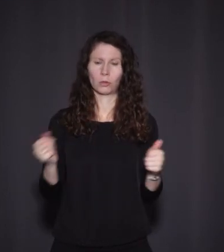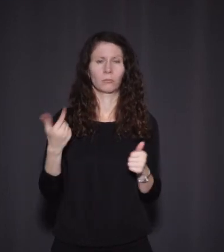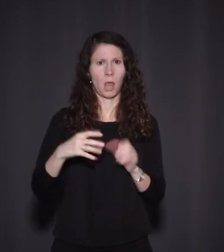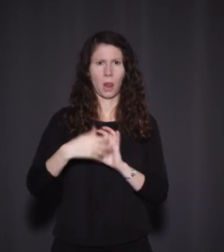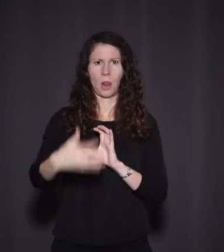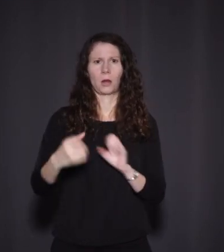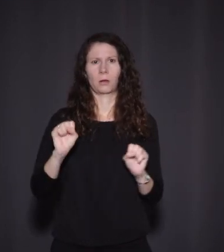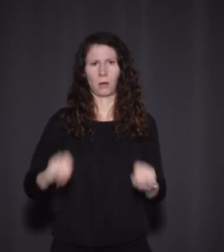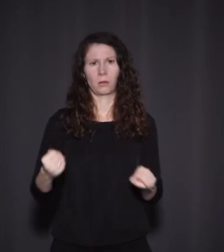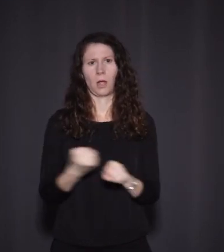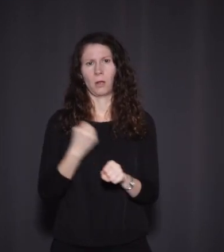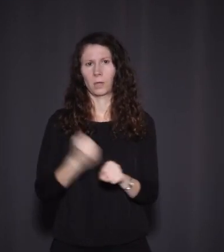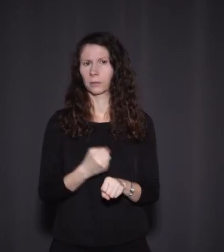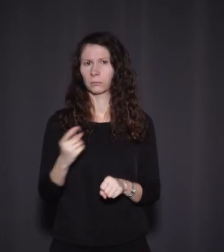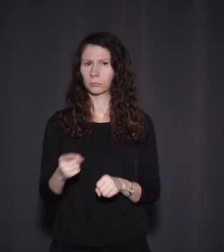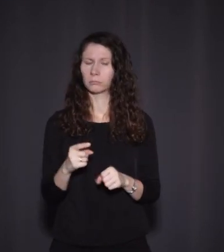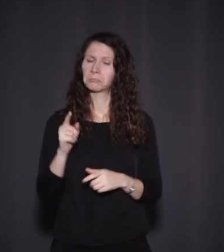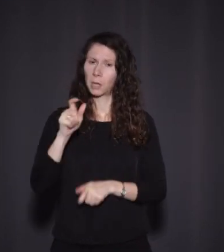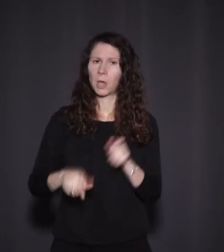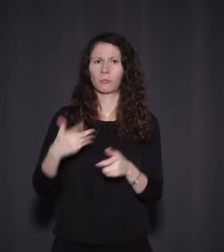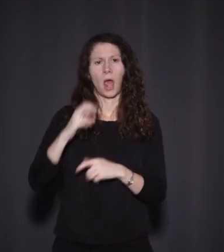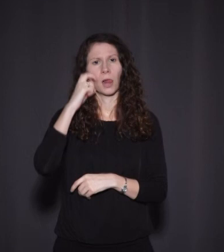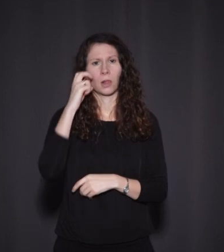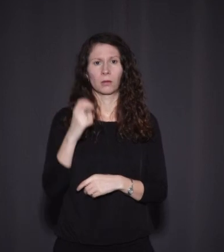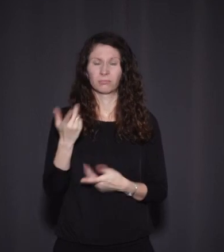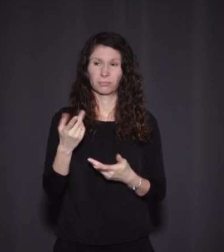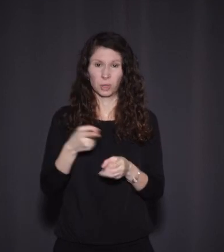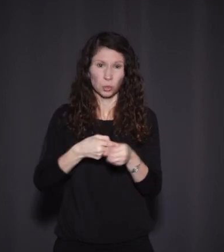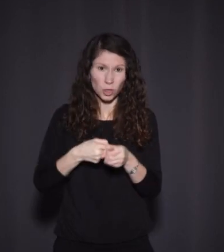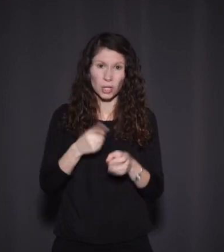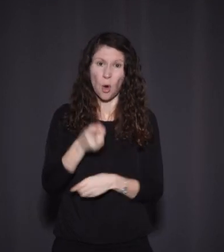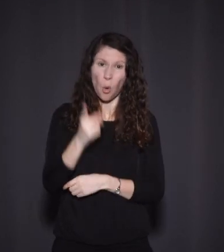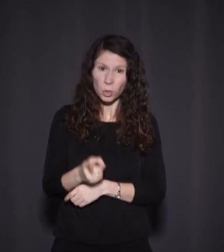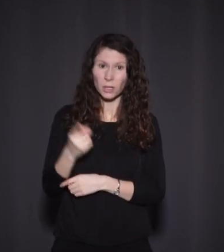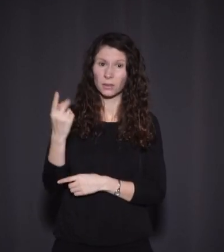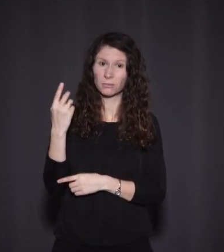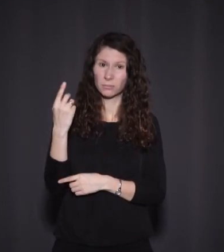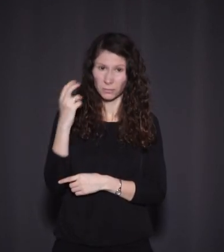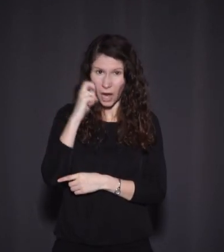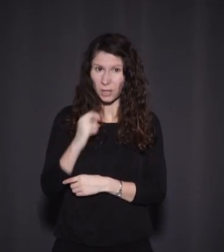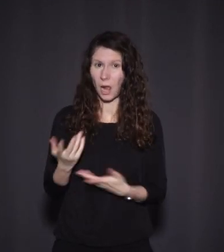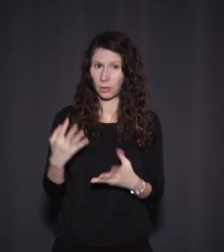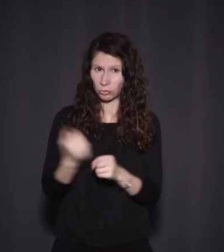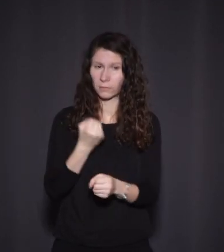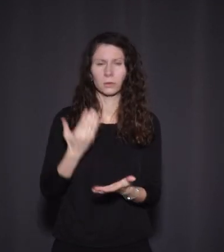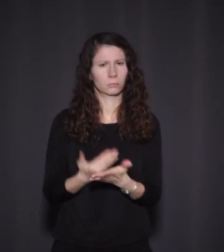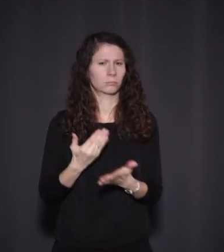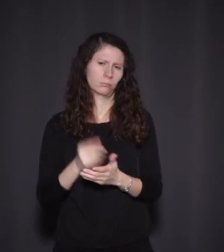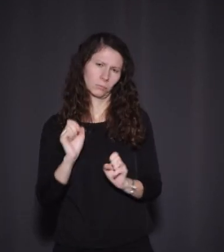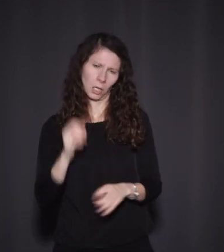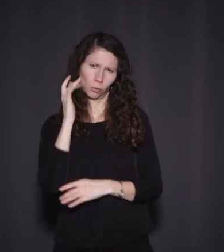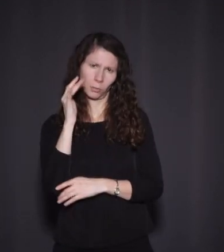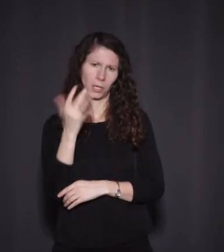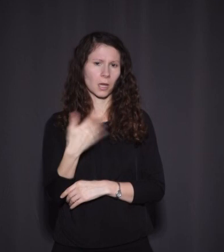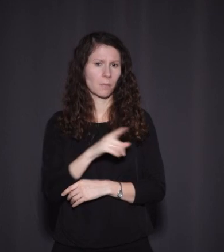Die Menschen werden immer älter. Wenn ich heute geboren werde, werde ich im Schnitt 100 Jahre alt, im Durchschnitt. Und da kann man natürlich schon auch darüber sprechen, wie kann ich